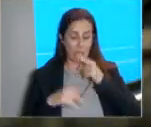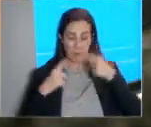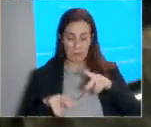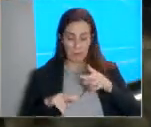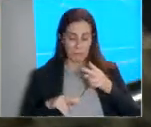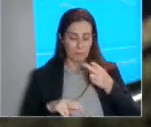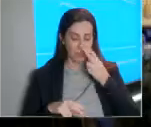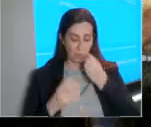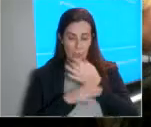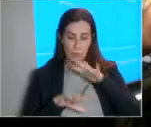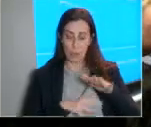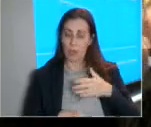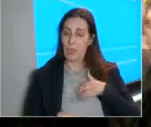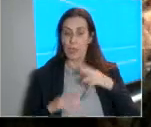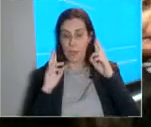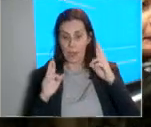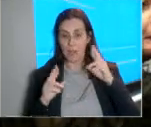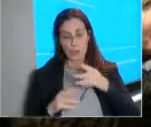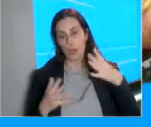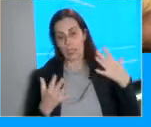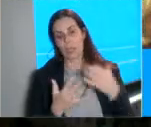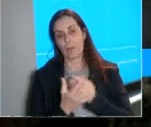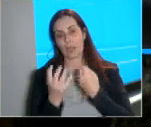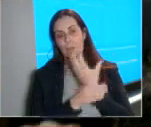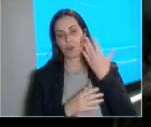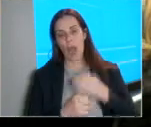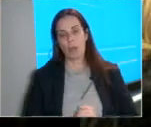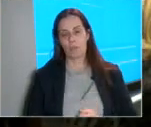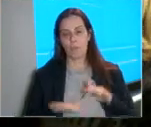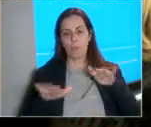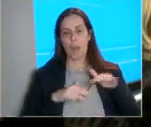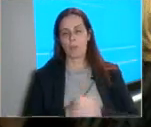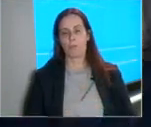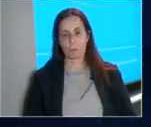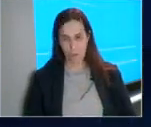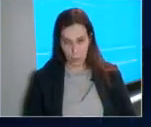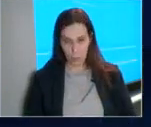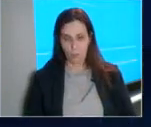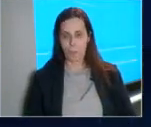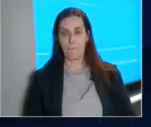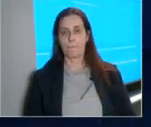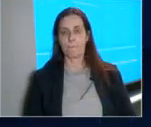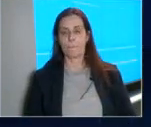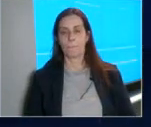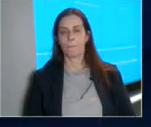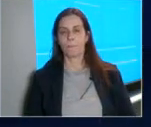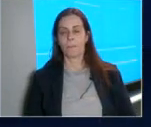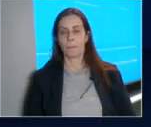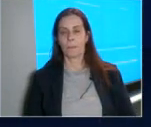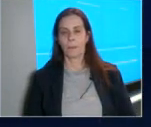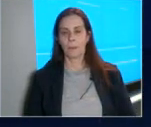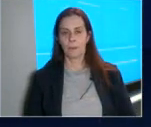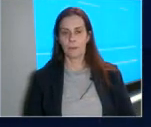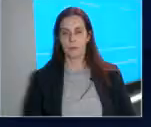זה כשהמנדט אצלו. אני מקווה שיעלה בידינו להקים ממשלה. תודה, חבר הכנסת מיכאל ביטון, כחול לבן. תודה לכם, יום